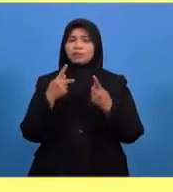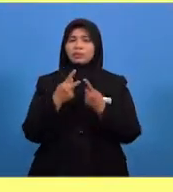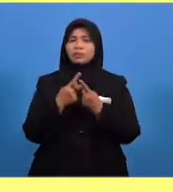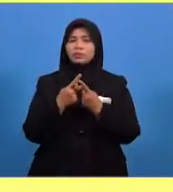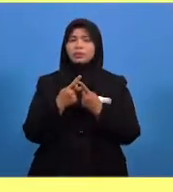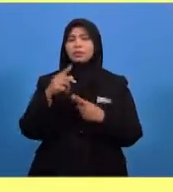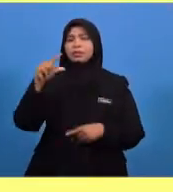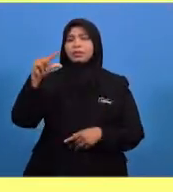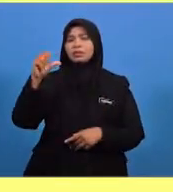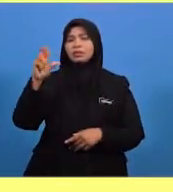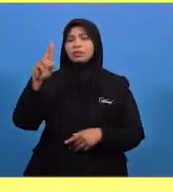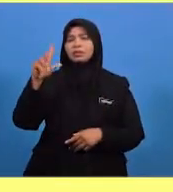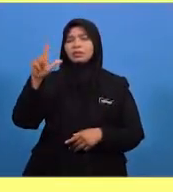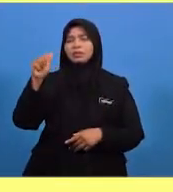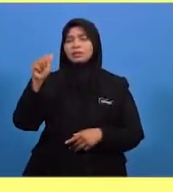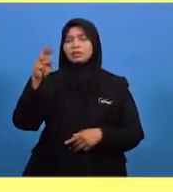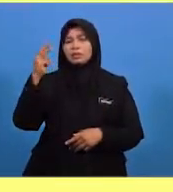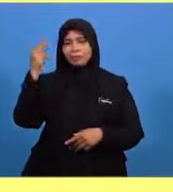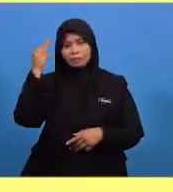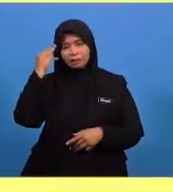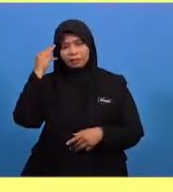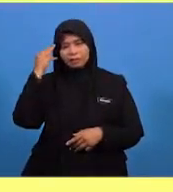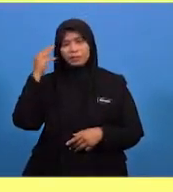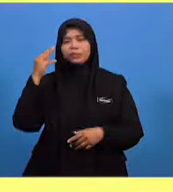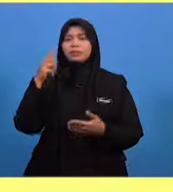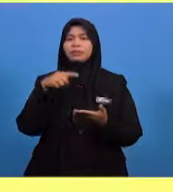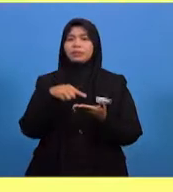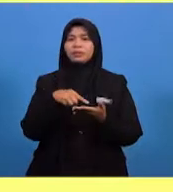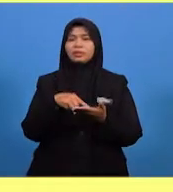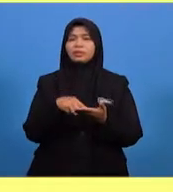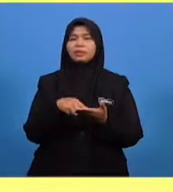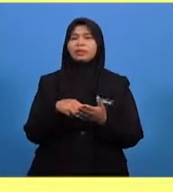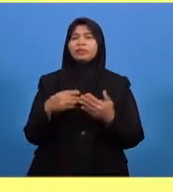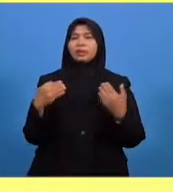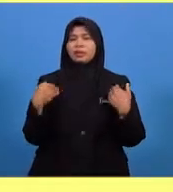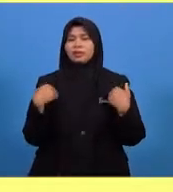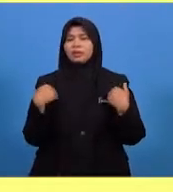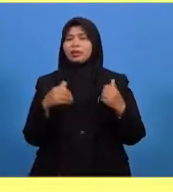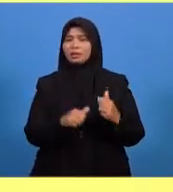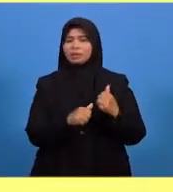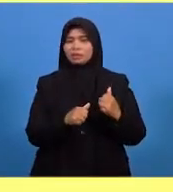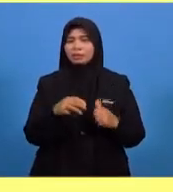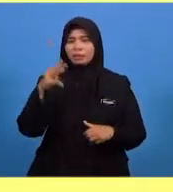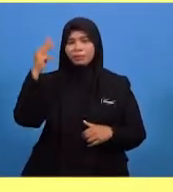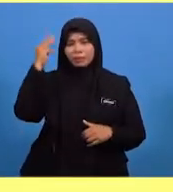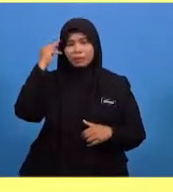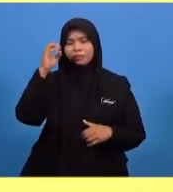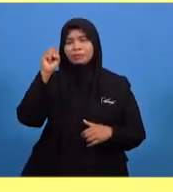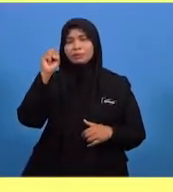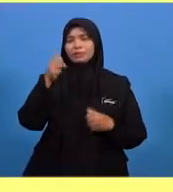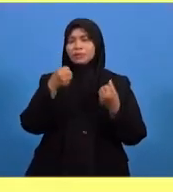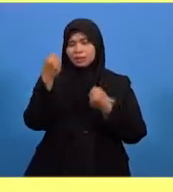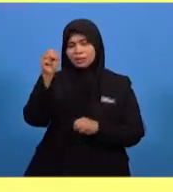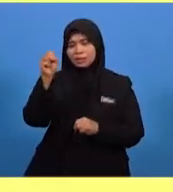pasukan gerilya ini jepun atau pertumbuhan gerila Melayu yang terdiri daripada Askar Melayu